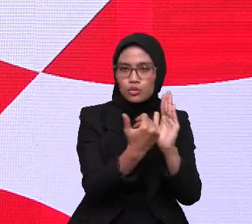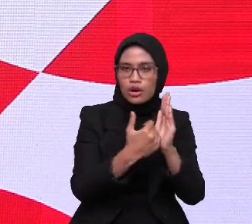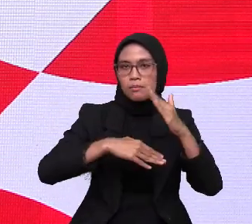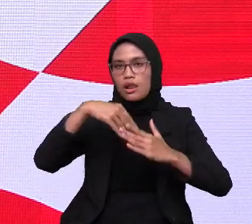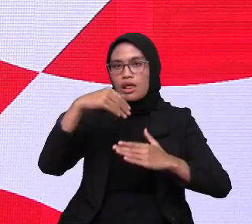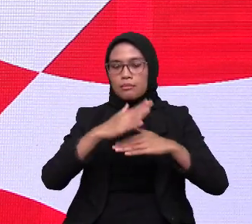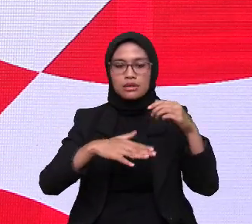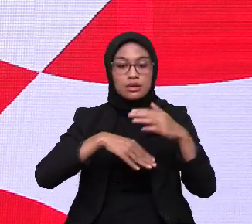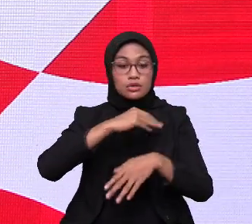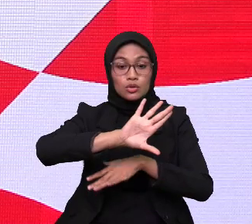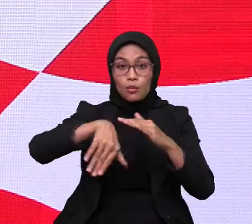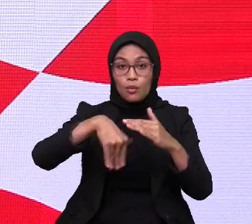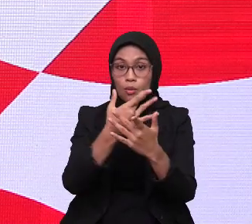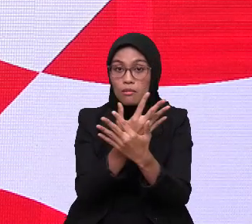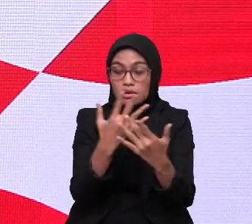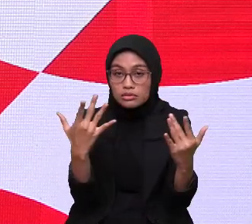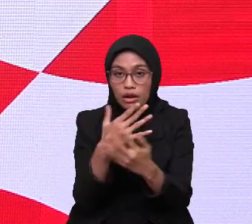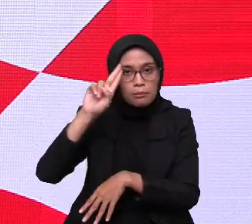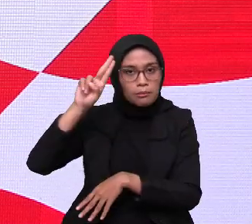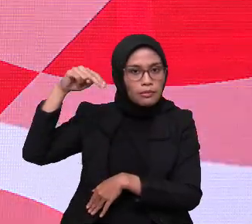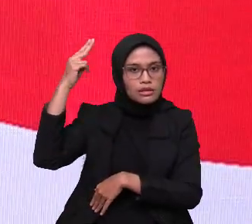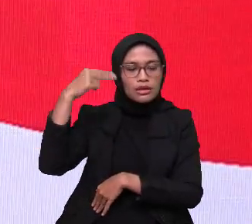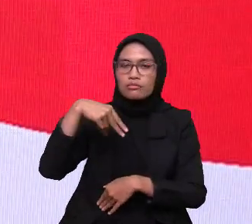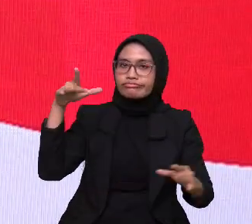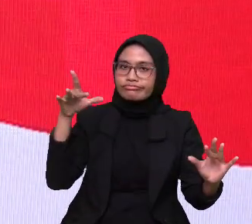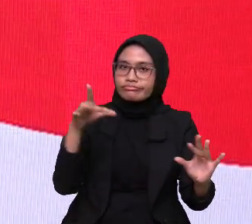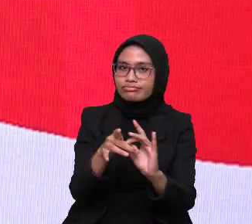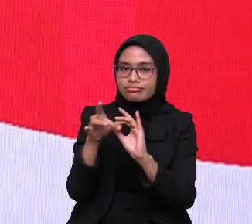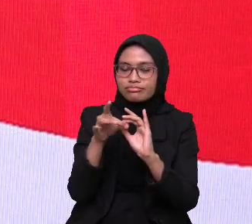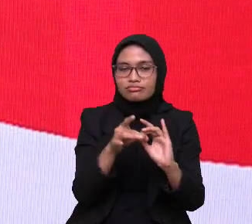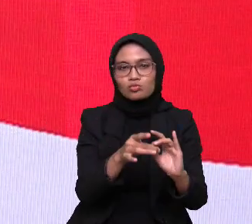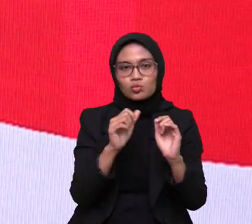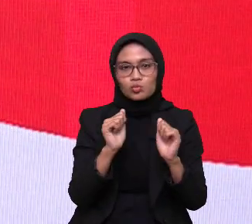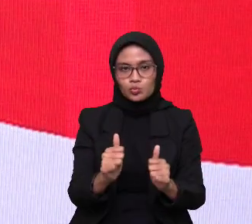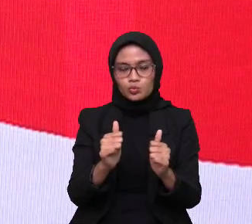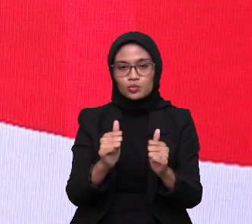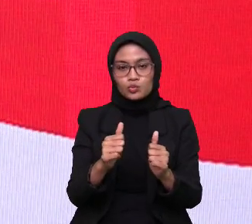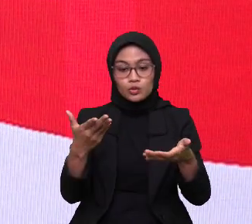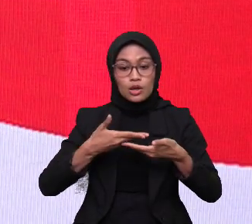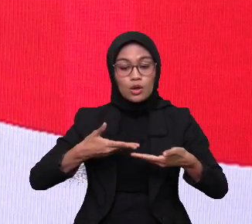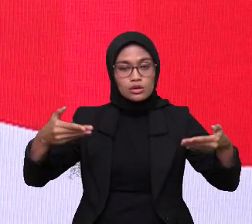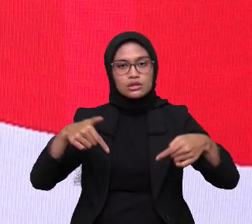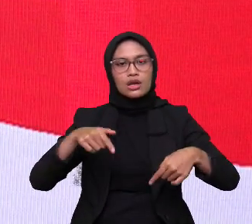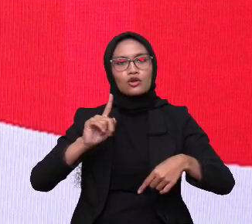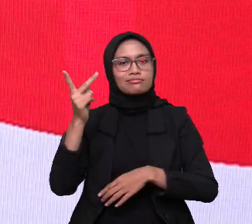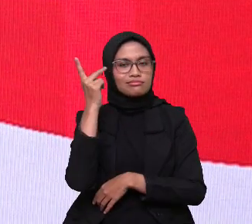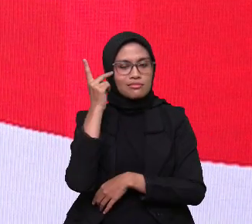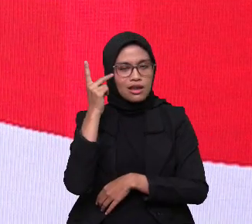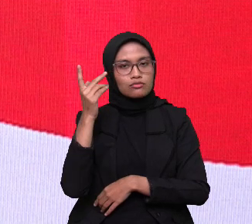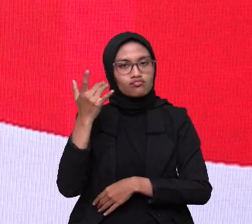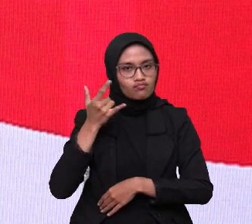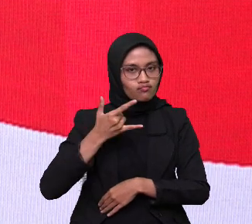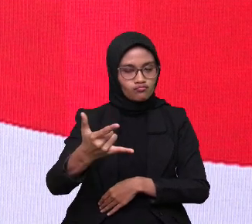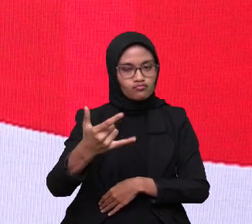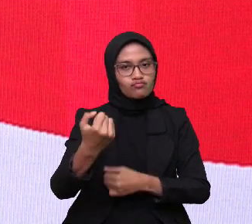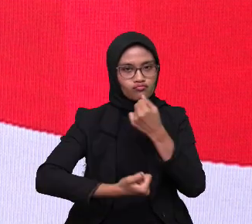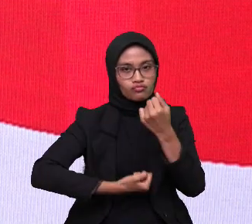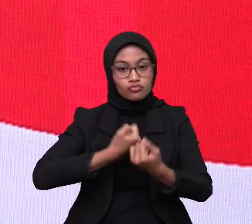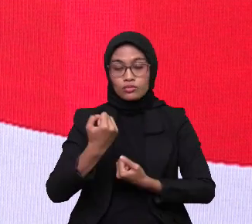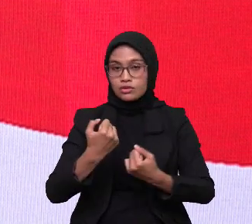seluruh lapisan masyarakat dan pemerintah tentunya kondisi ini harus kita jaga bahkan kita tingkatkan Terus